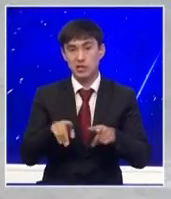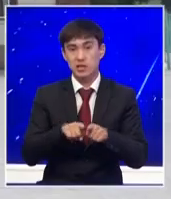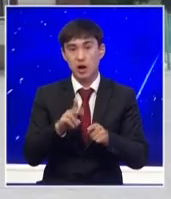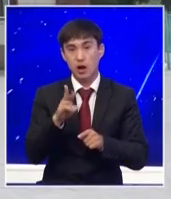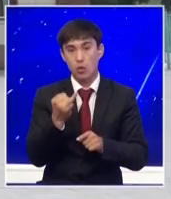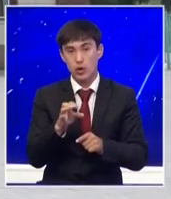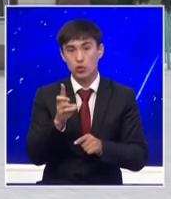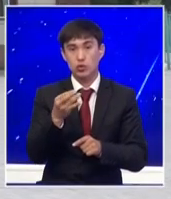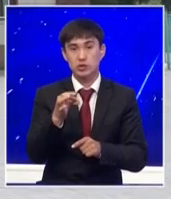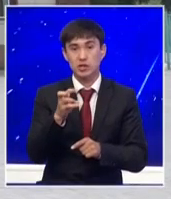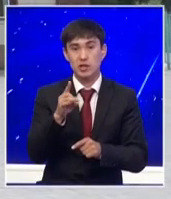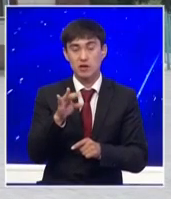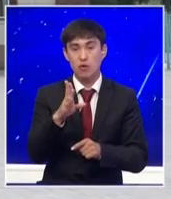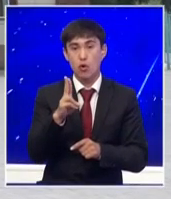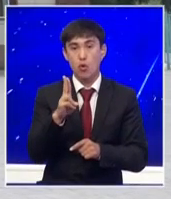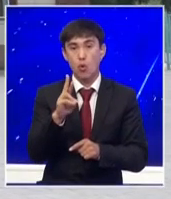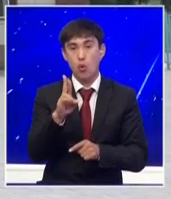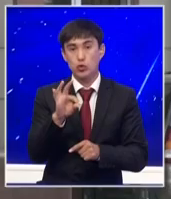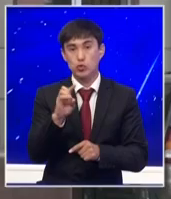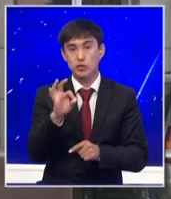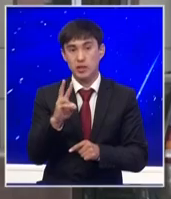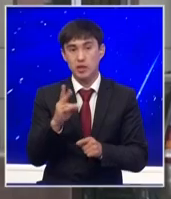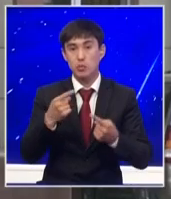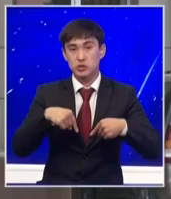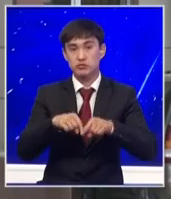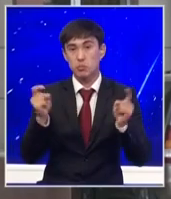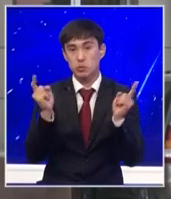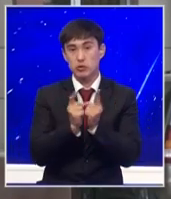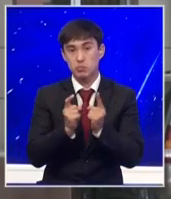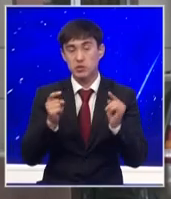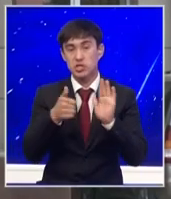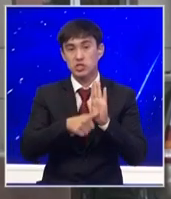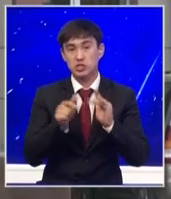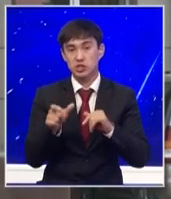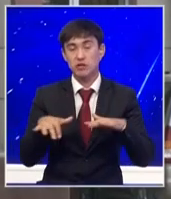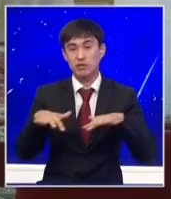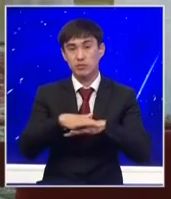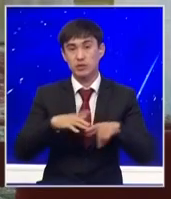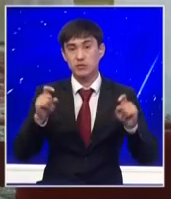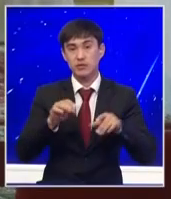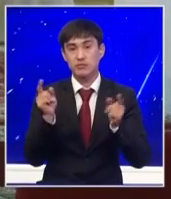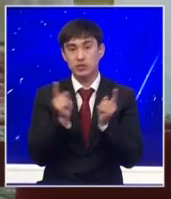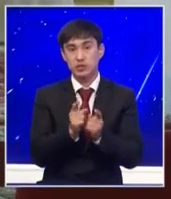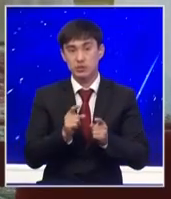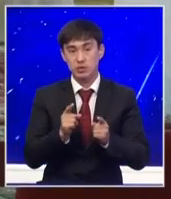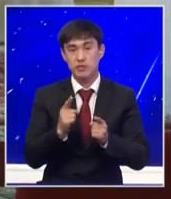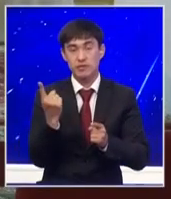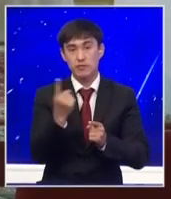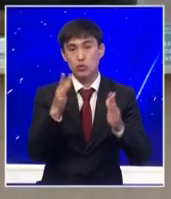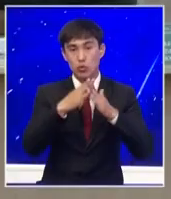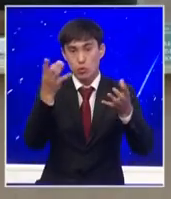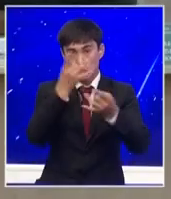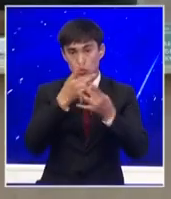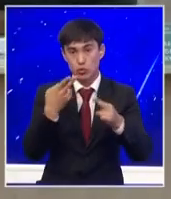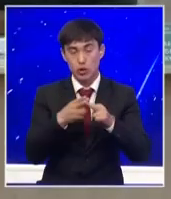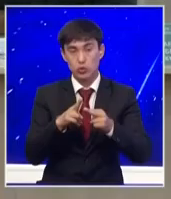как караой нургисат илендиев кусузен на общественный прием собралось около 60 жителей встреча прошла в единственном округе доме